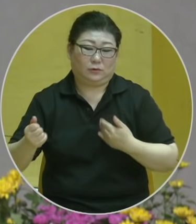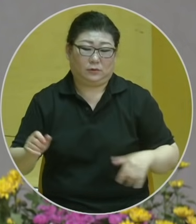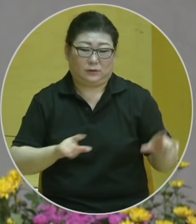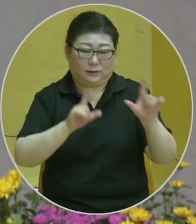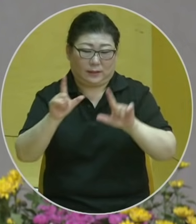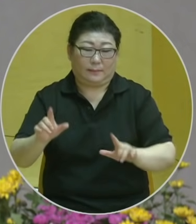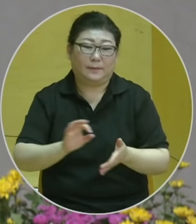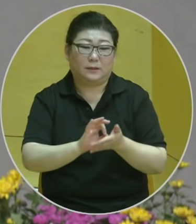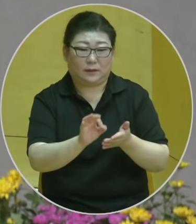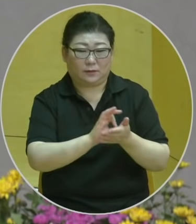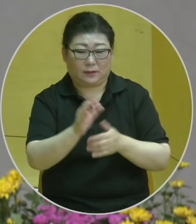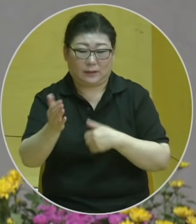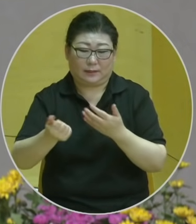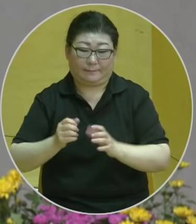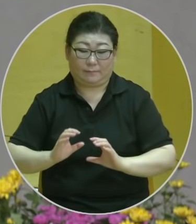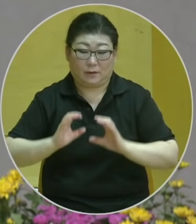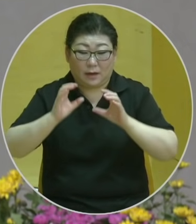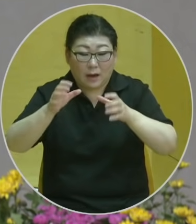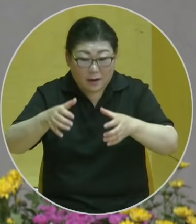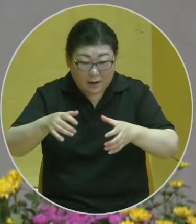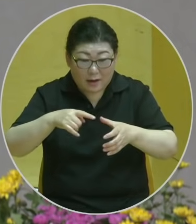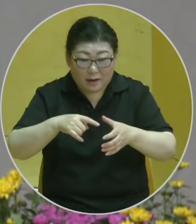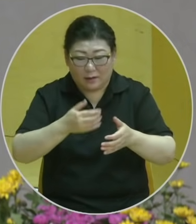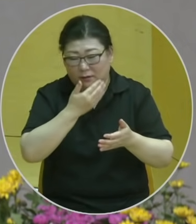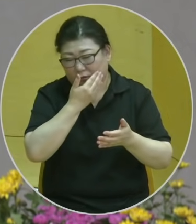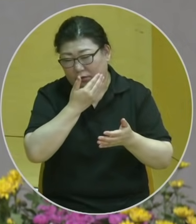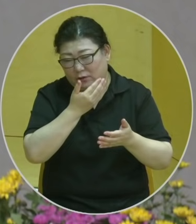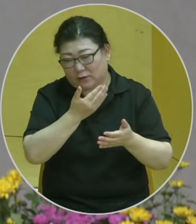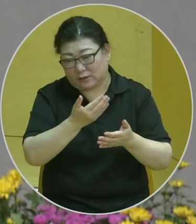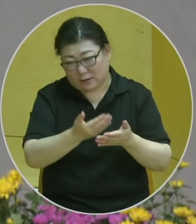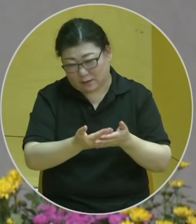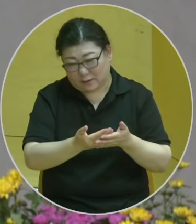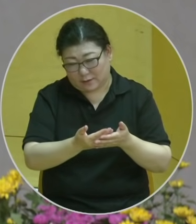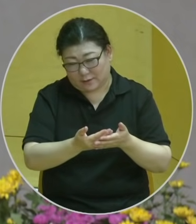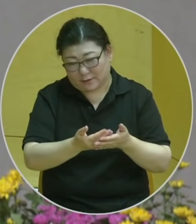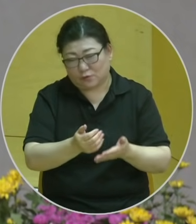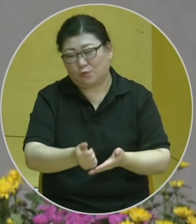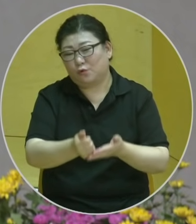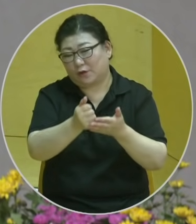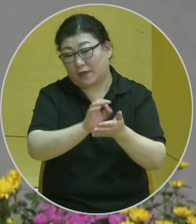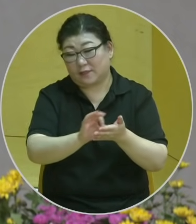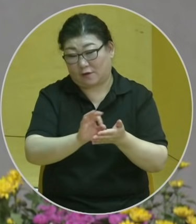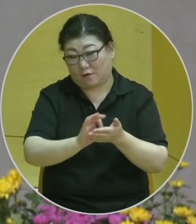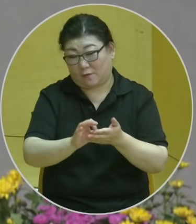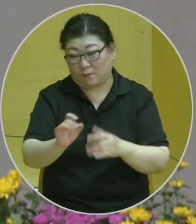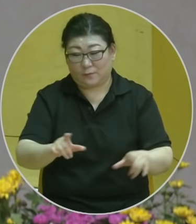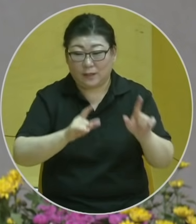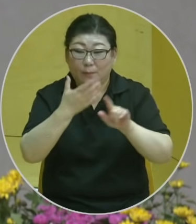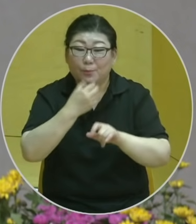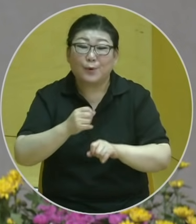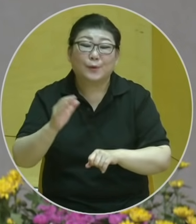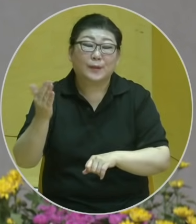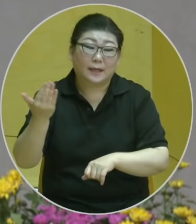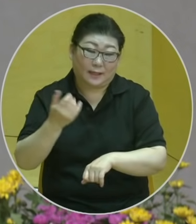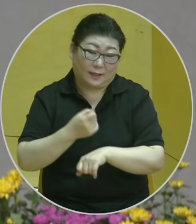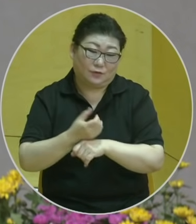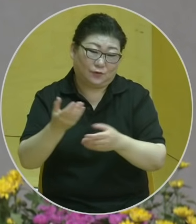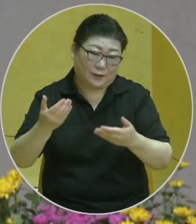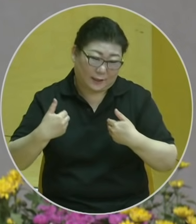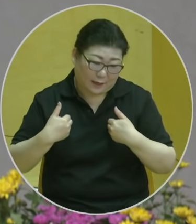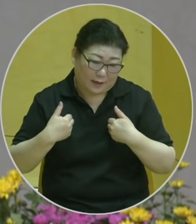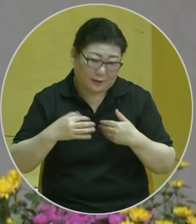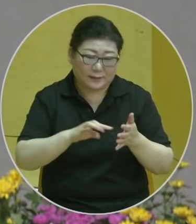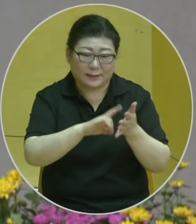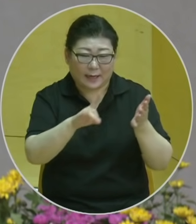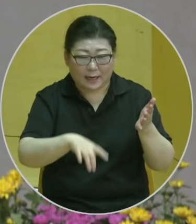하나님 나라에 귀하고 존귀하게 쓰시고 삶을 복되게 하신다는 것을 우리는 오늘 이 세리마태를 통해서